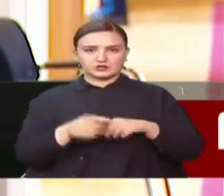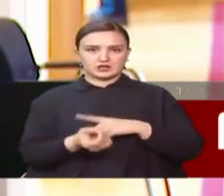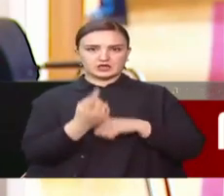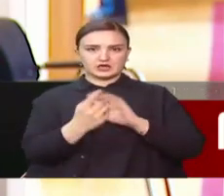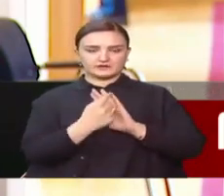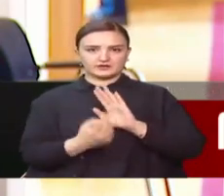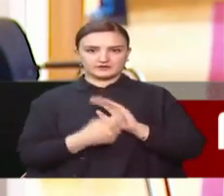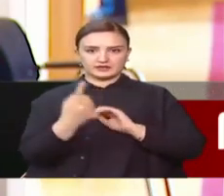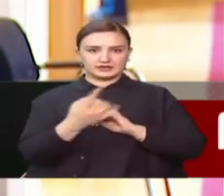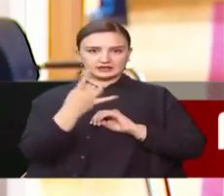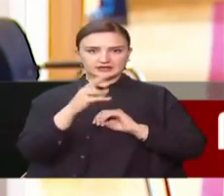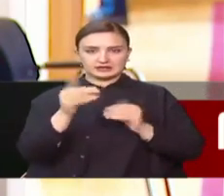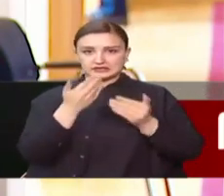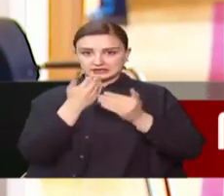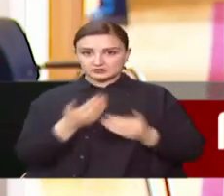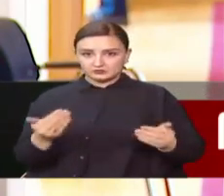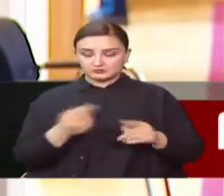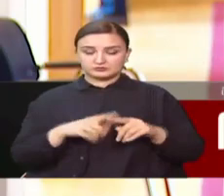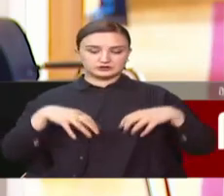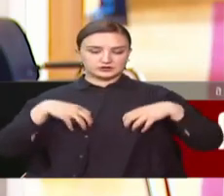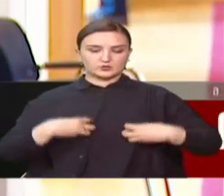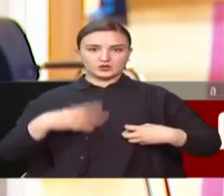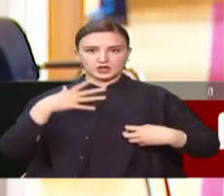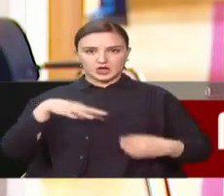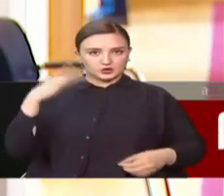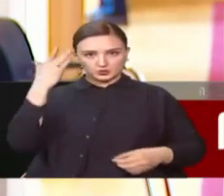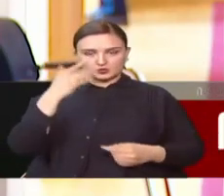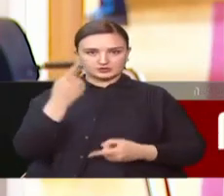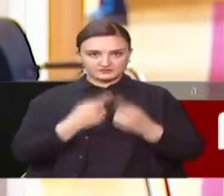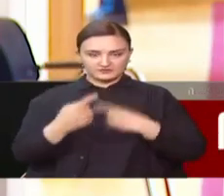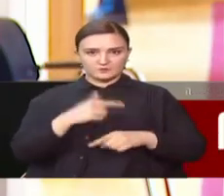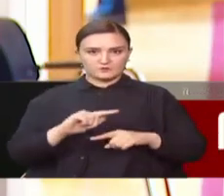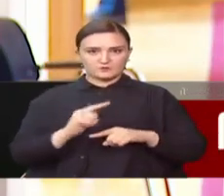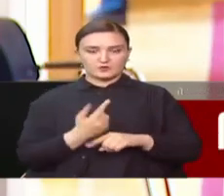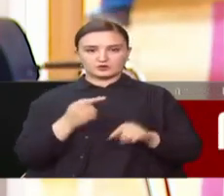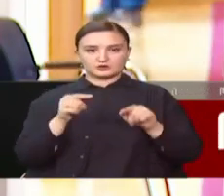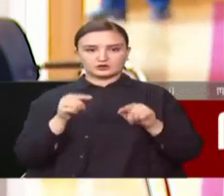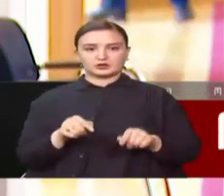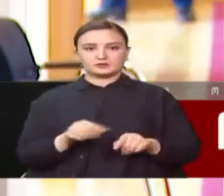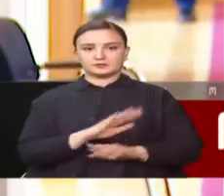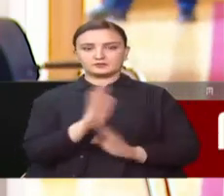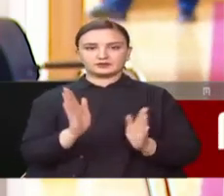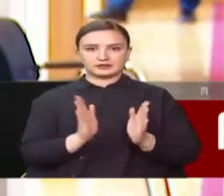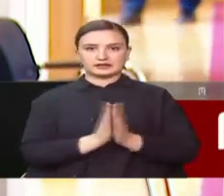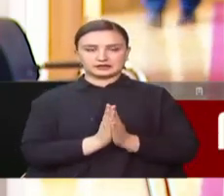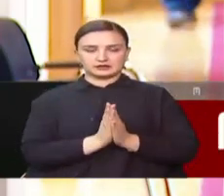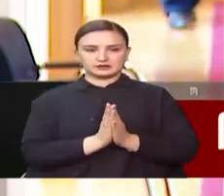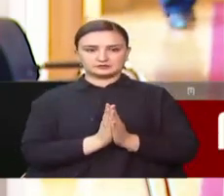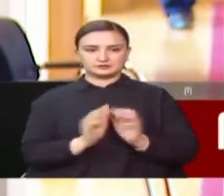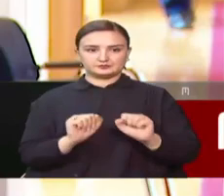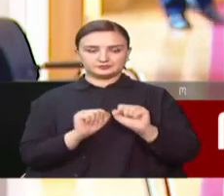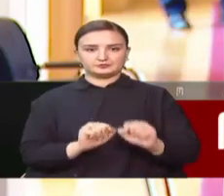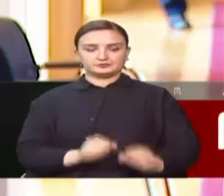и тогда самудамонте, дзалиам сам цухаруаром, картул мауцнеба, мориги, а сутка та есть рагаца, тели, парда чамуа пара,